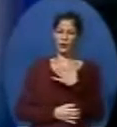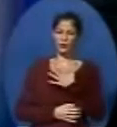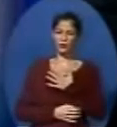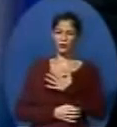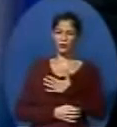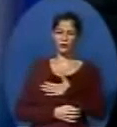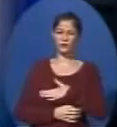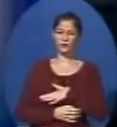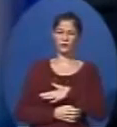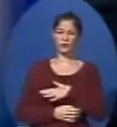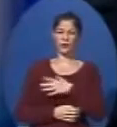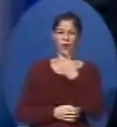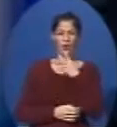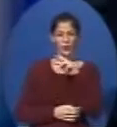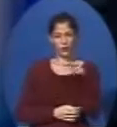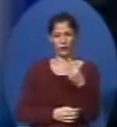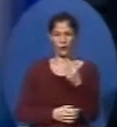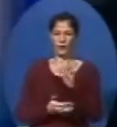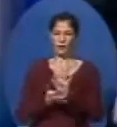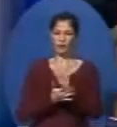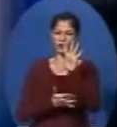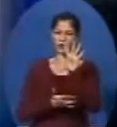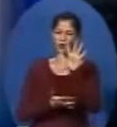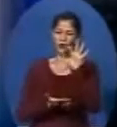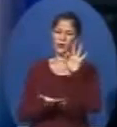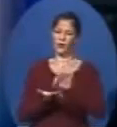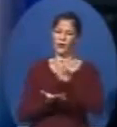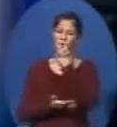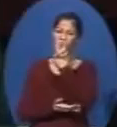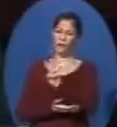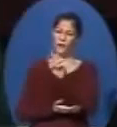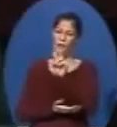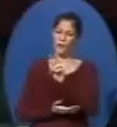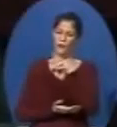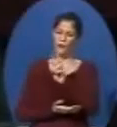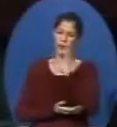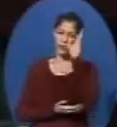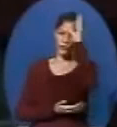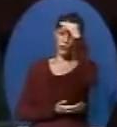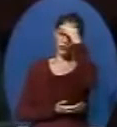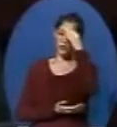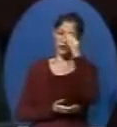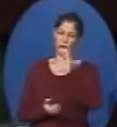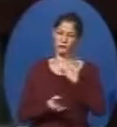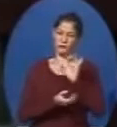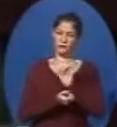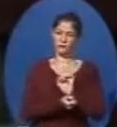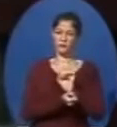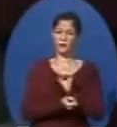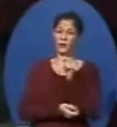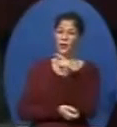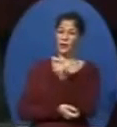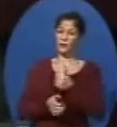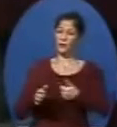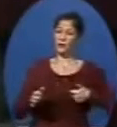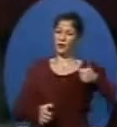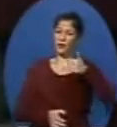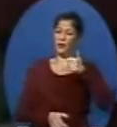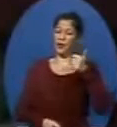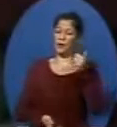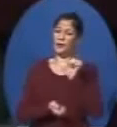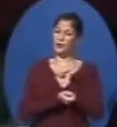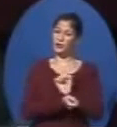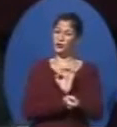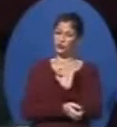אולמרט ב-15 בפברואר יהיה אסיר. ואת פיקדת על בית סוהר, אמנם בית סוהר לנשים, נכון? לא, לא. גברים? גברים, לא נשים.